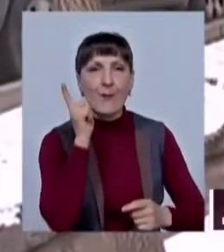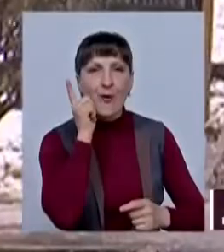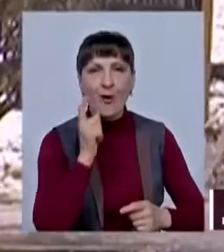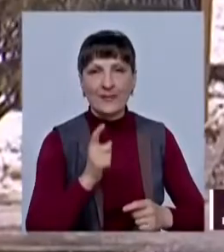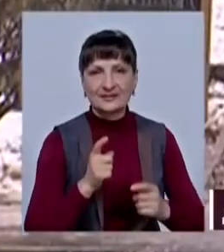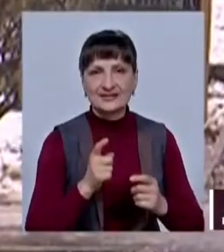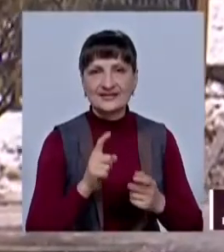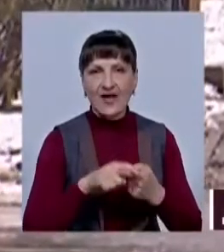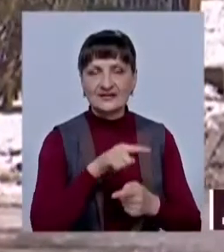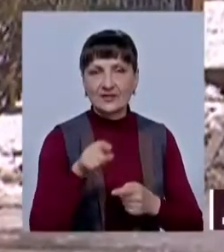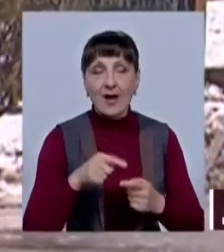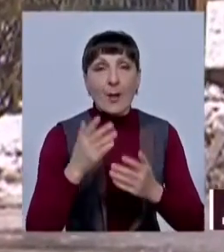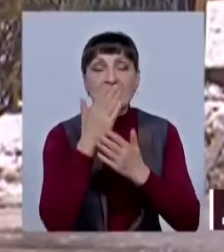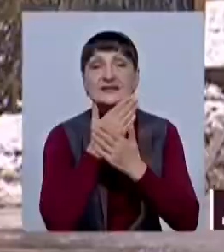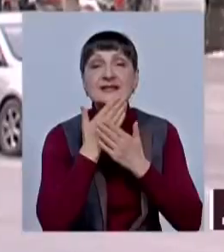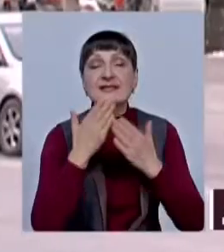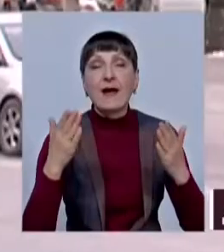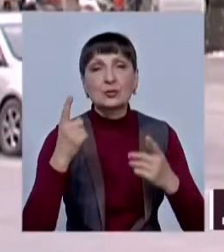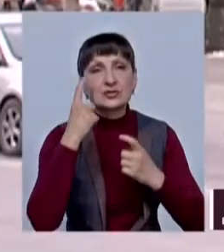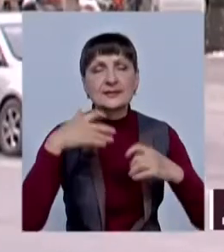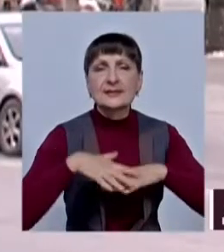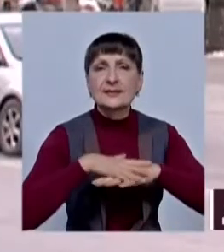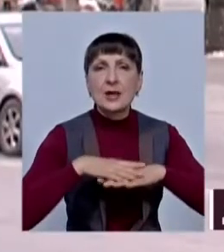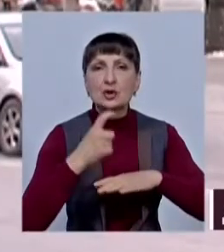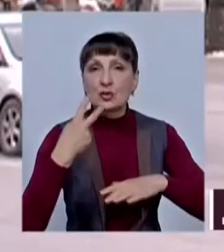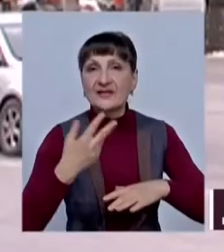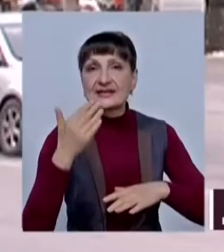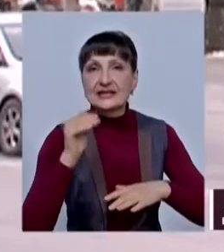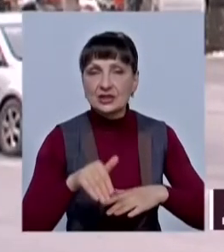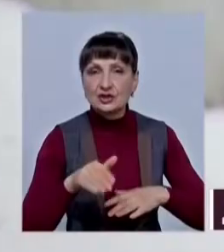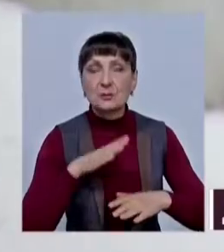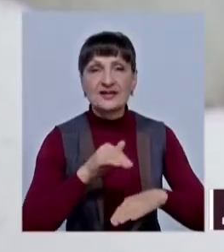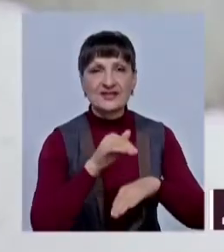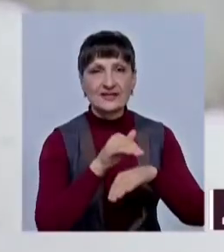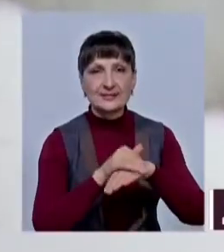связи. По последним данным, наибольшая концентрация, почти 123 тысячи человек, была